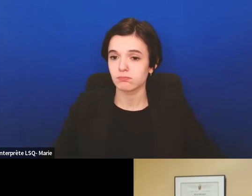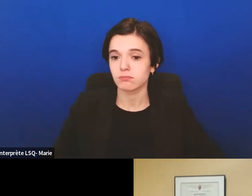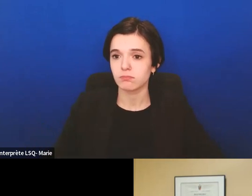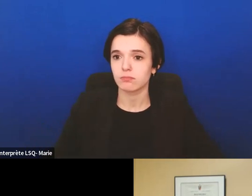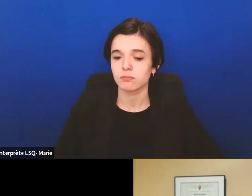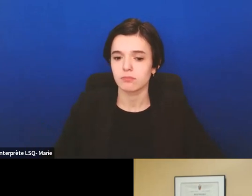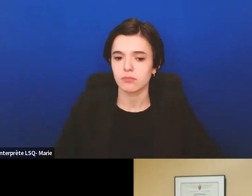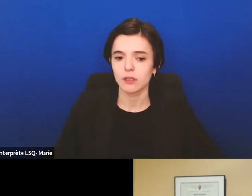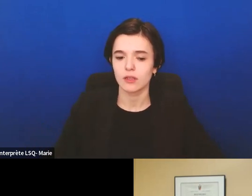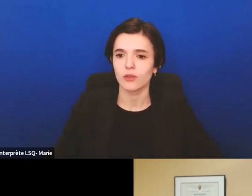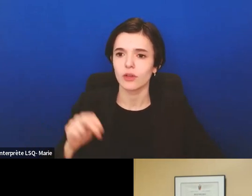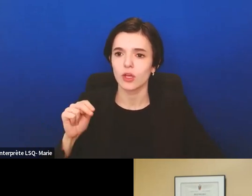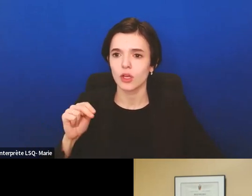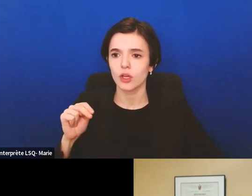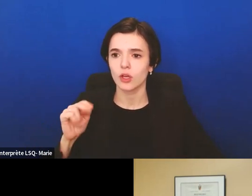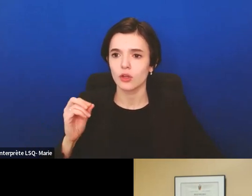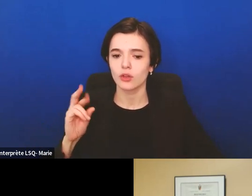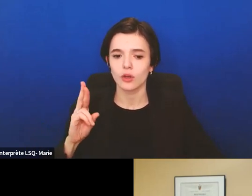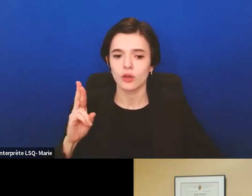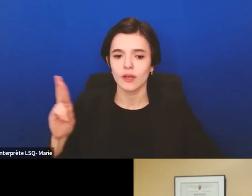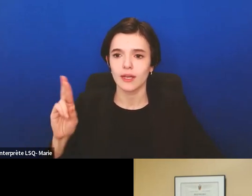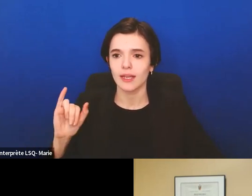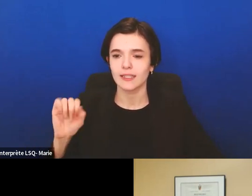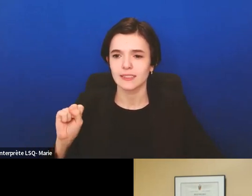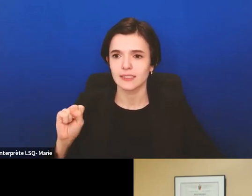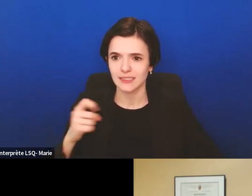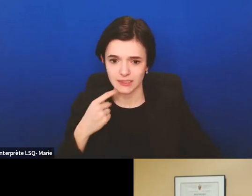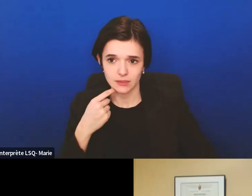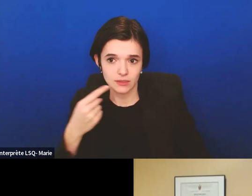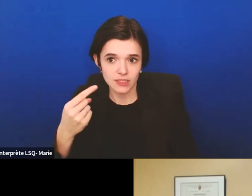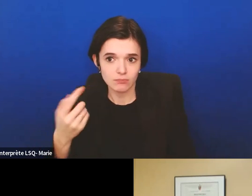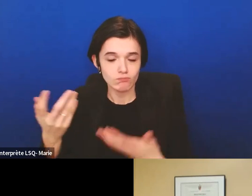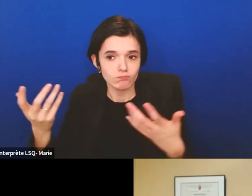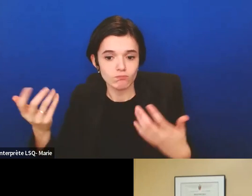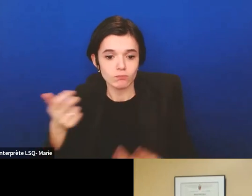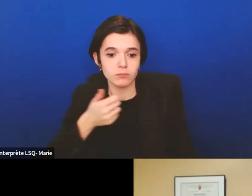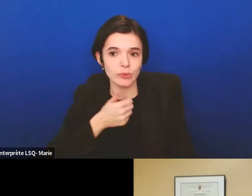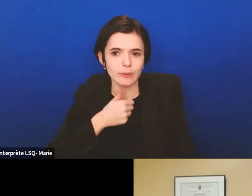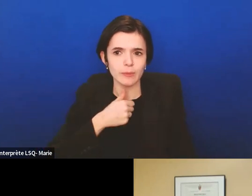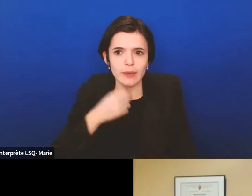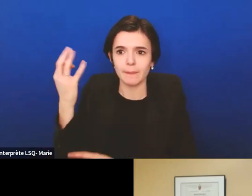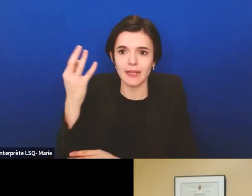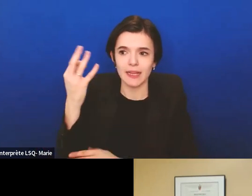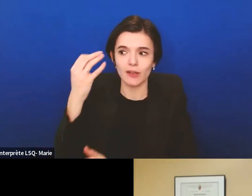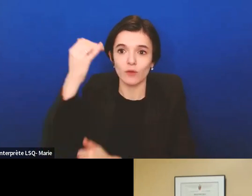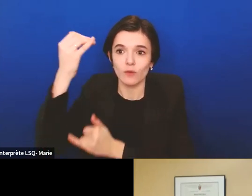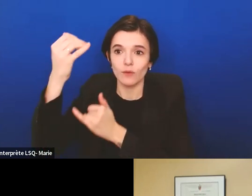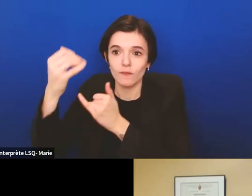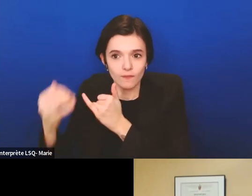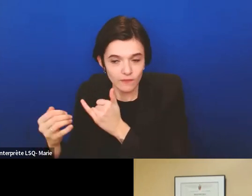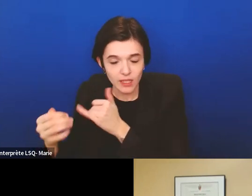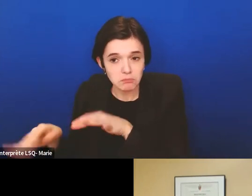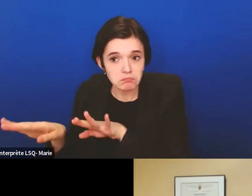Je pense que je suis pas mal rendue à la fin de ma présentation et puis je vois qu'il est déjà